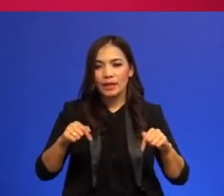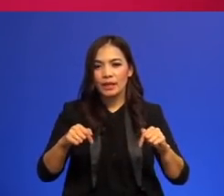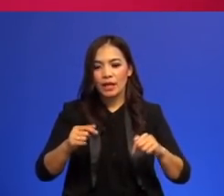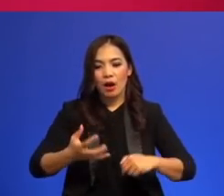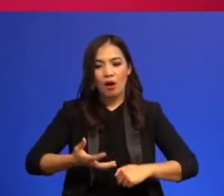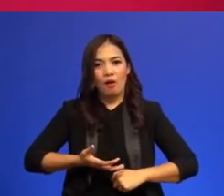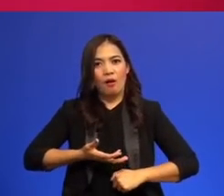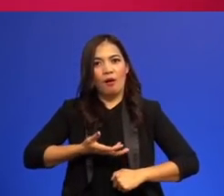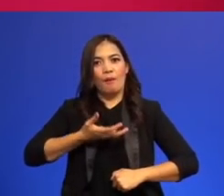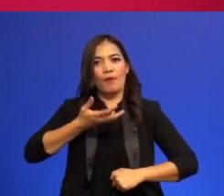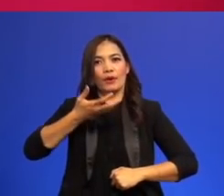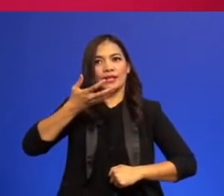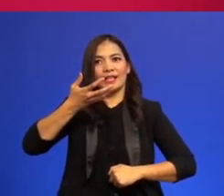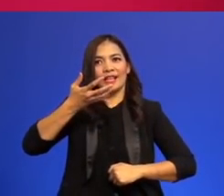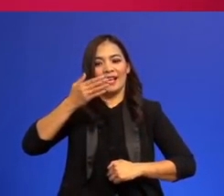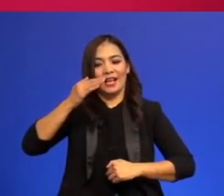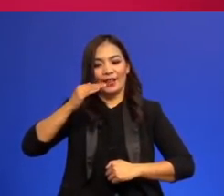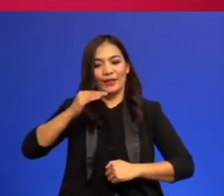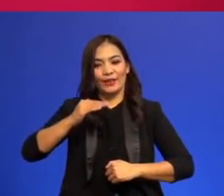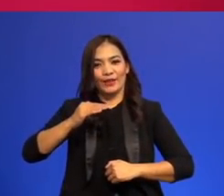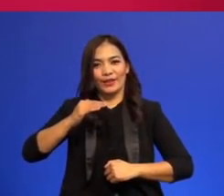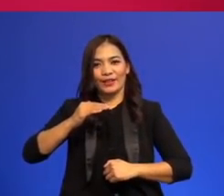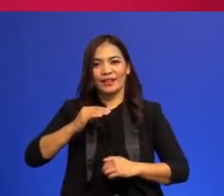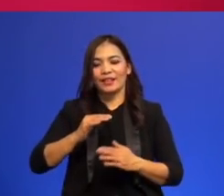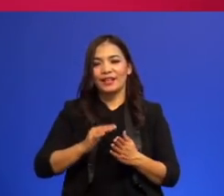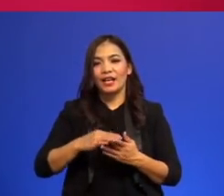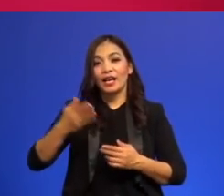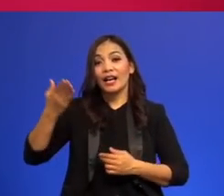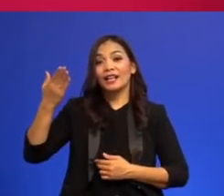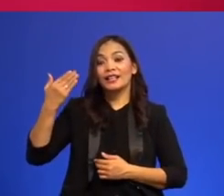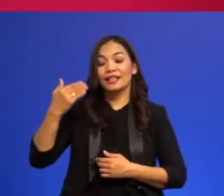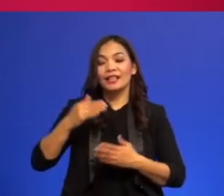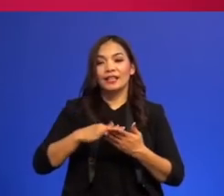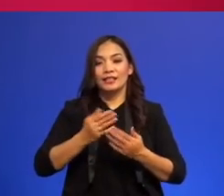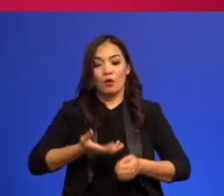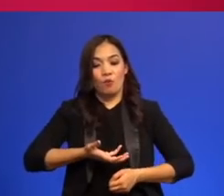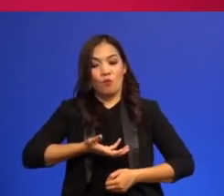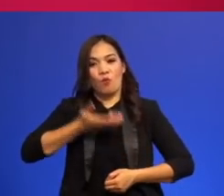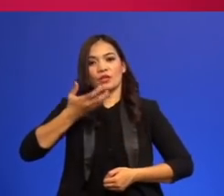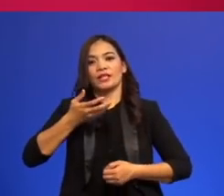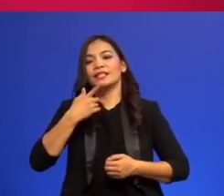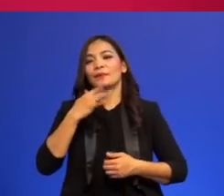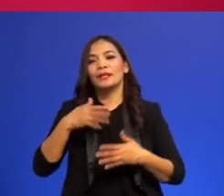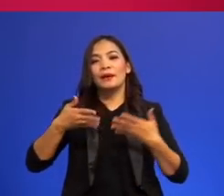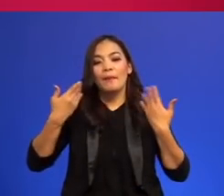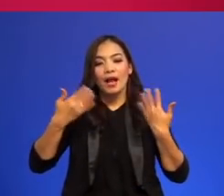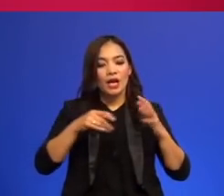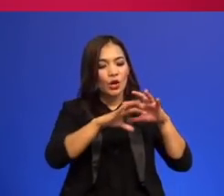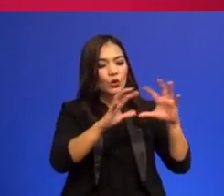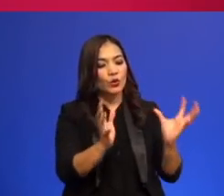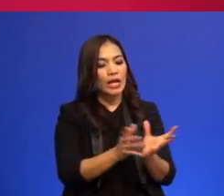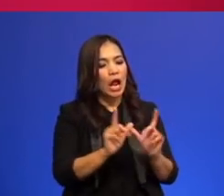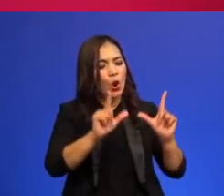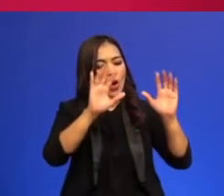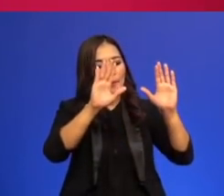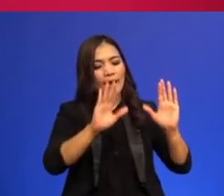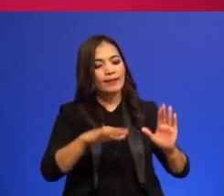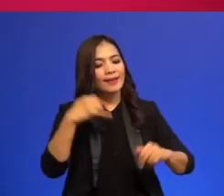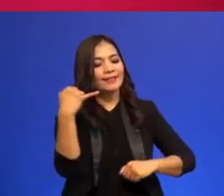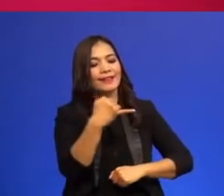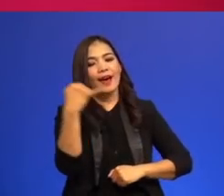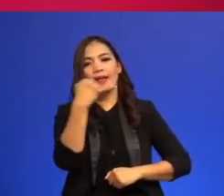emosi saya gak turun-turun ini. Dari tadi emosinya gak panas ya. Melihat dunia ini luar biasa jahatnya.